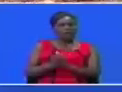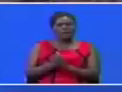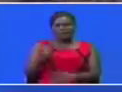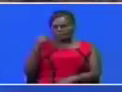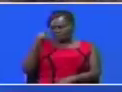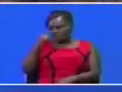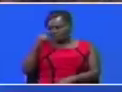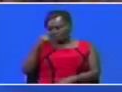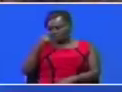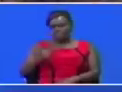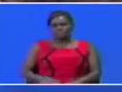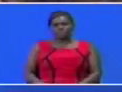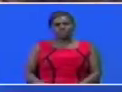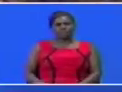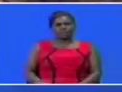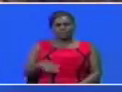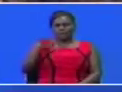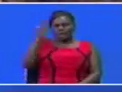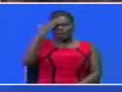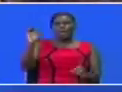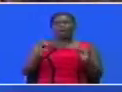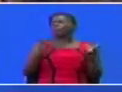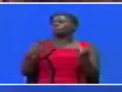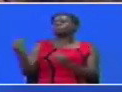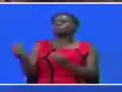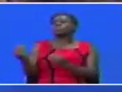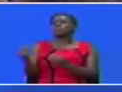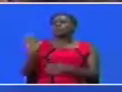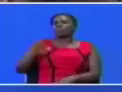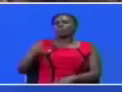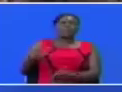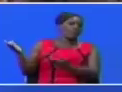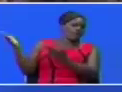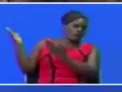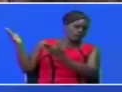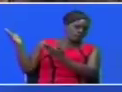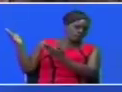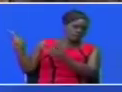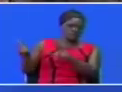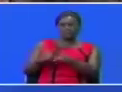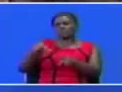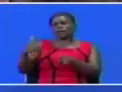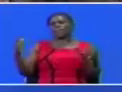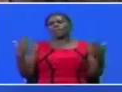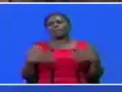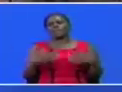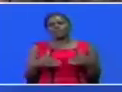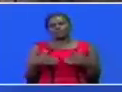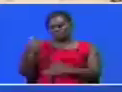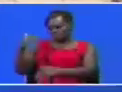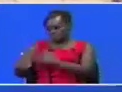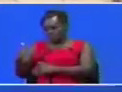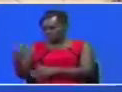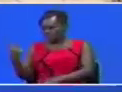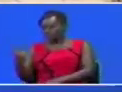Magharibi. Na ingawa hawajui ni wapi waendako, kina mama hawa sawa na wakazi wengine waishio kwenye mpaka wa kaunti